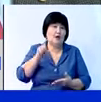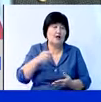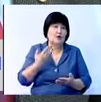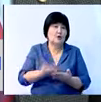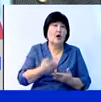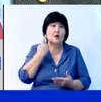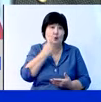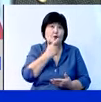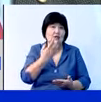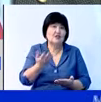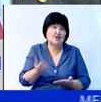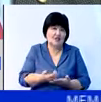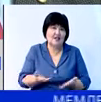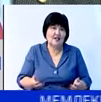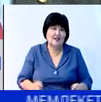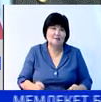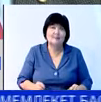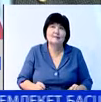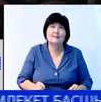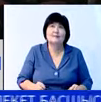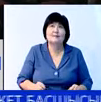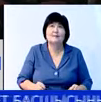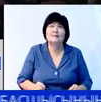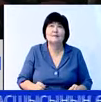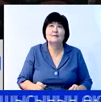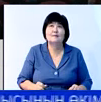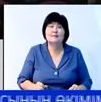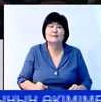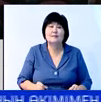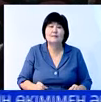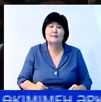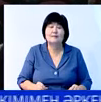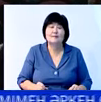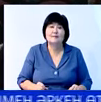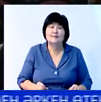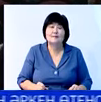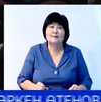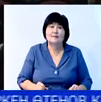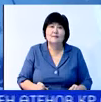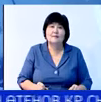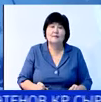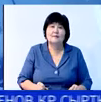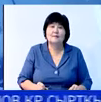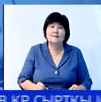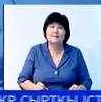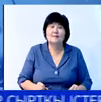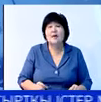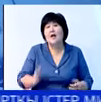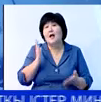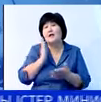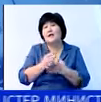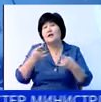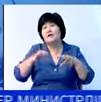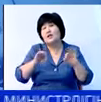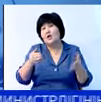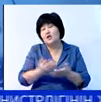көз жеткіздік. Айнұр Тұңғышбаева, Бауыржан Қожамұратов, Төрехан Қожахметов, Қызылорда телеарнасы. Тікелей эфирде